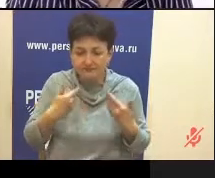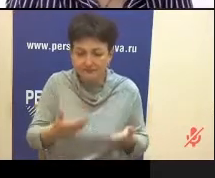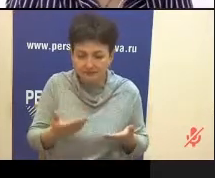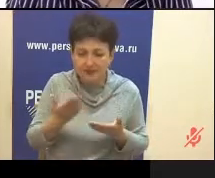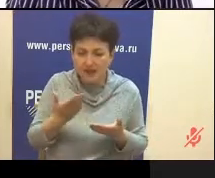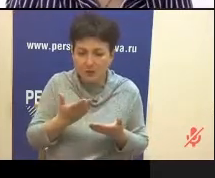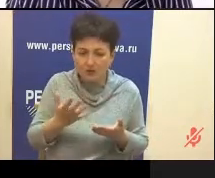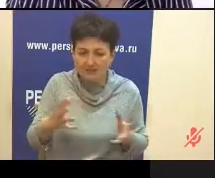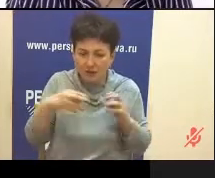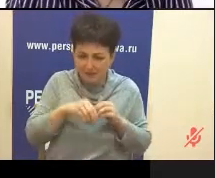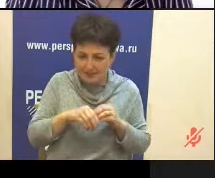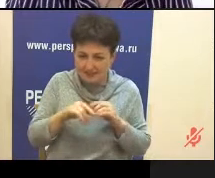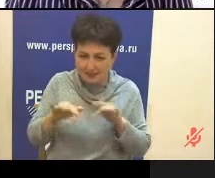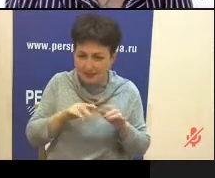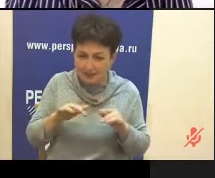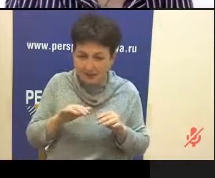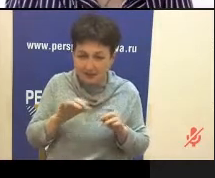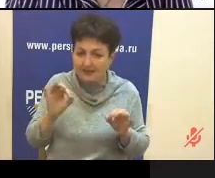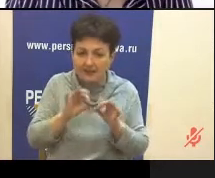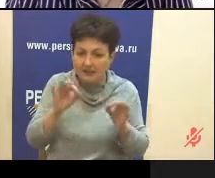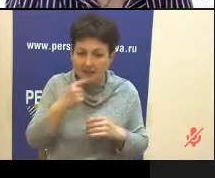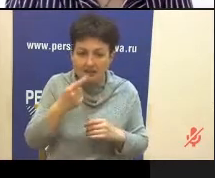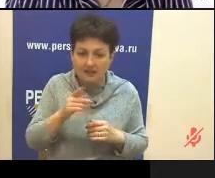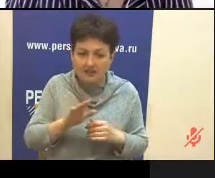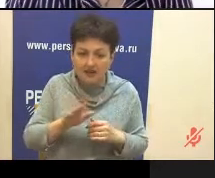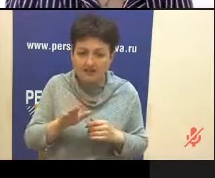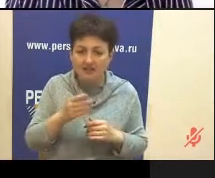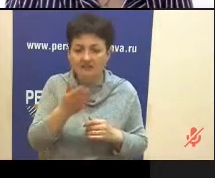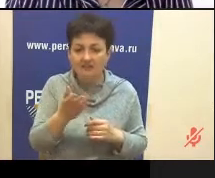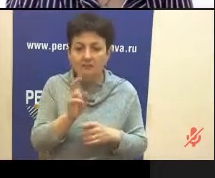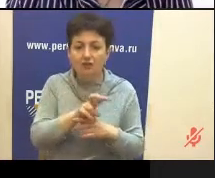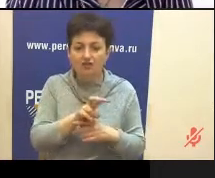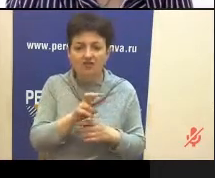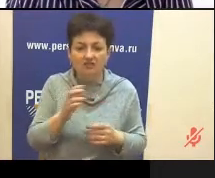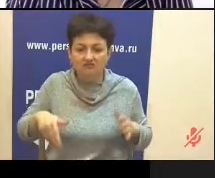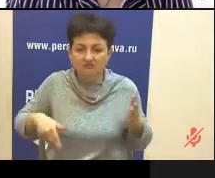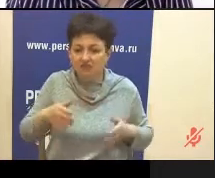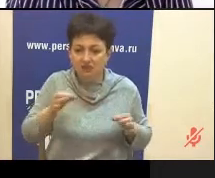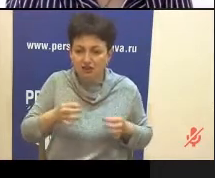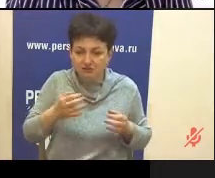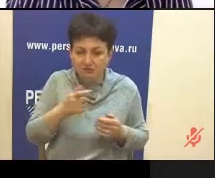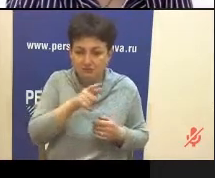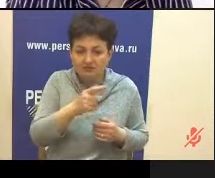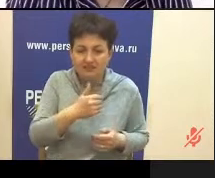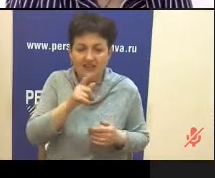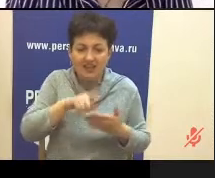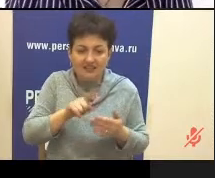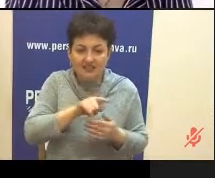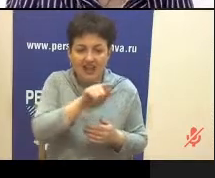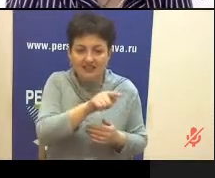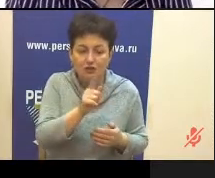им сделать какое-то совместное мероприятие, никогда не говорите, что вы приходите к ним ни с чем, и вы надеетесь от них что-то